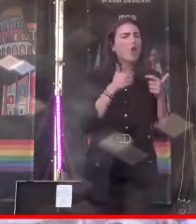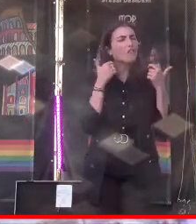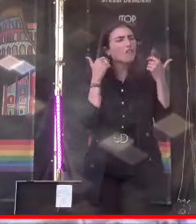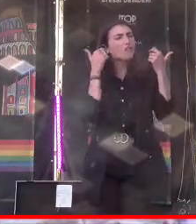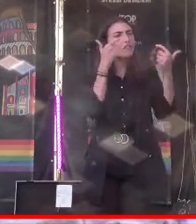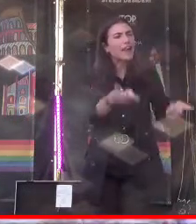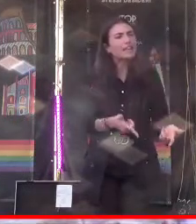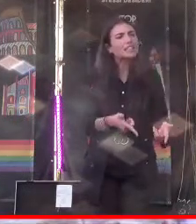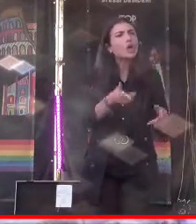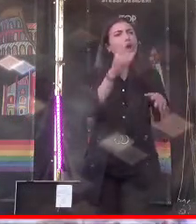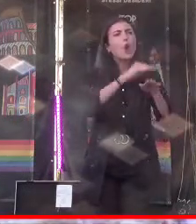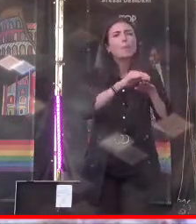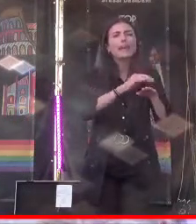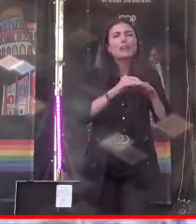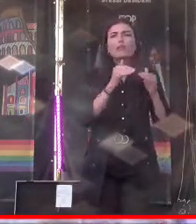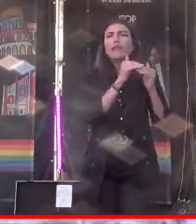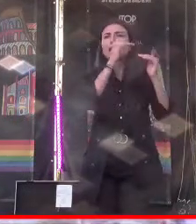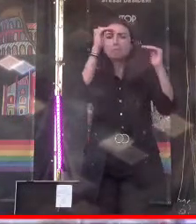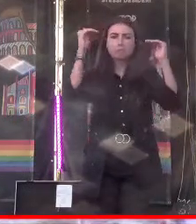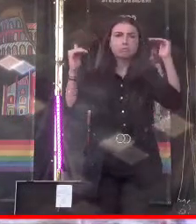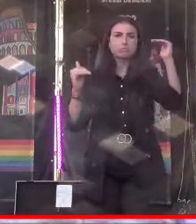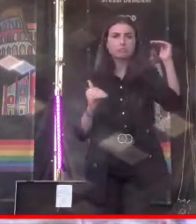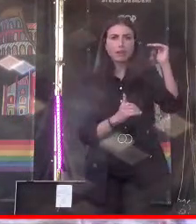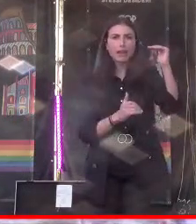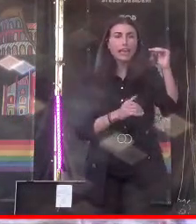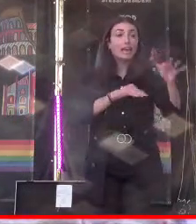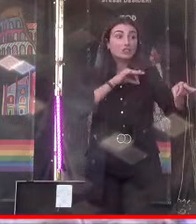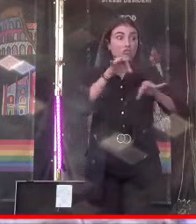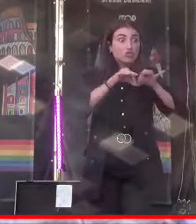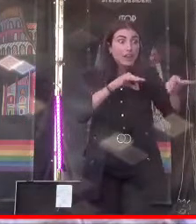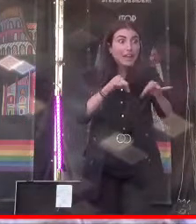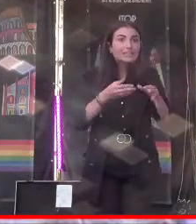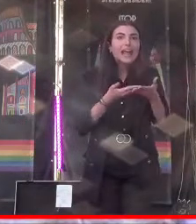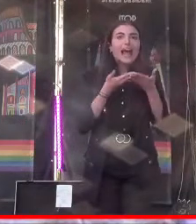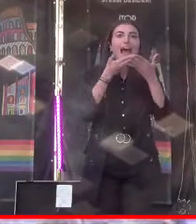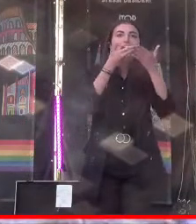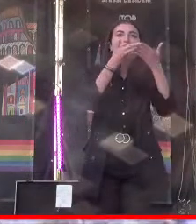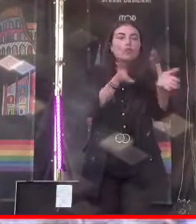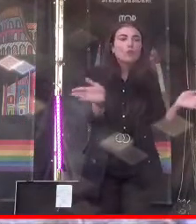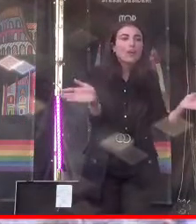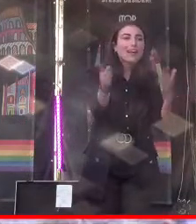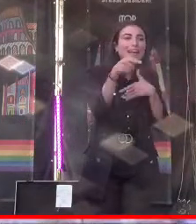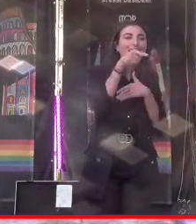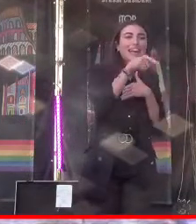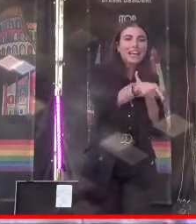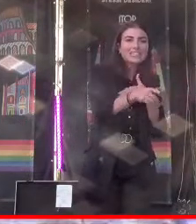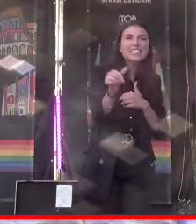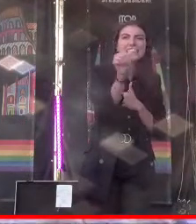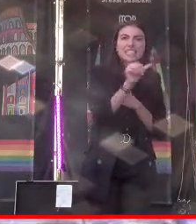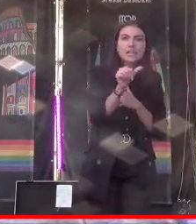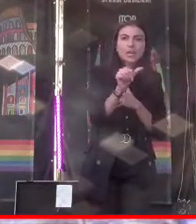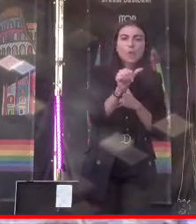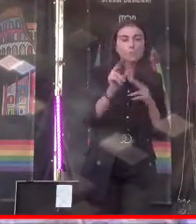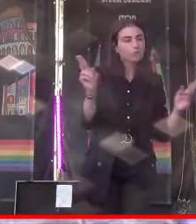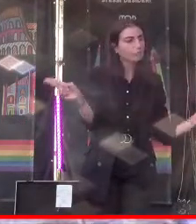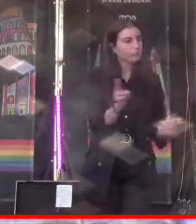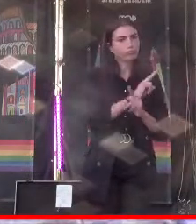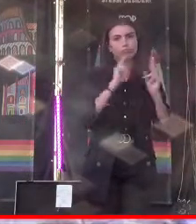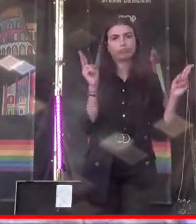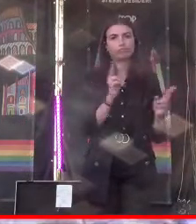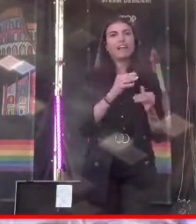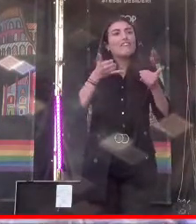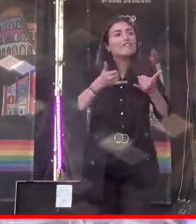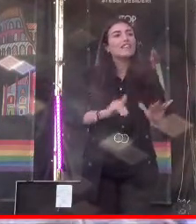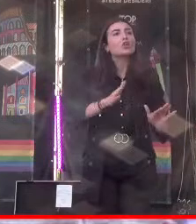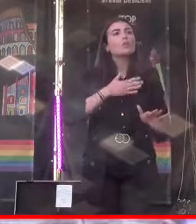livello, quindi operatori sociosanitari che non possono gestire determinati ausili nelle classi. Gaia, come mio figlio, ha una tracheostomia e quindi ha necessità di